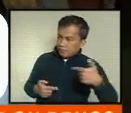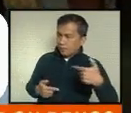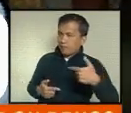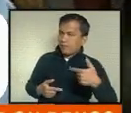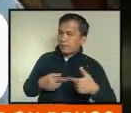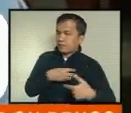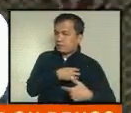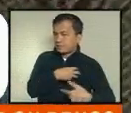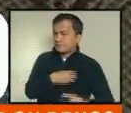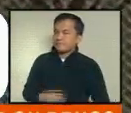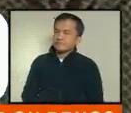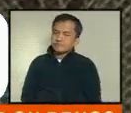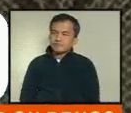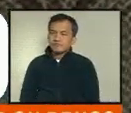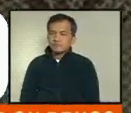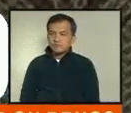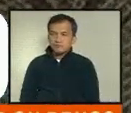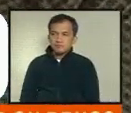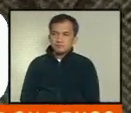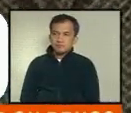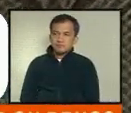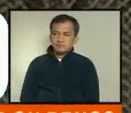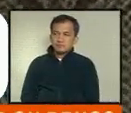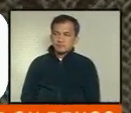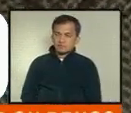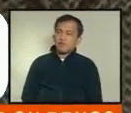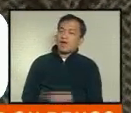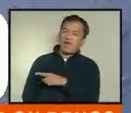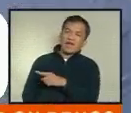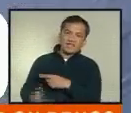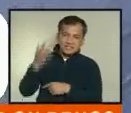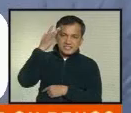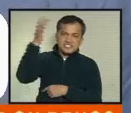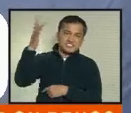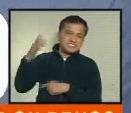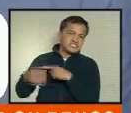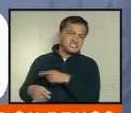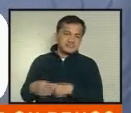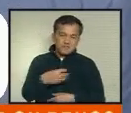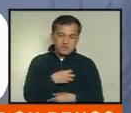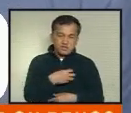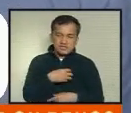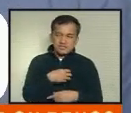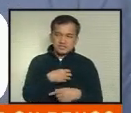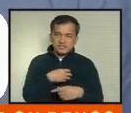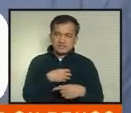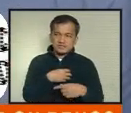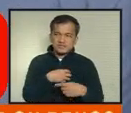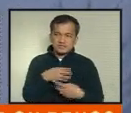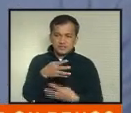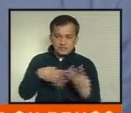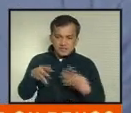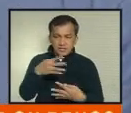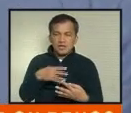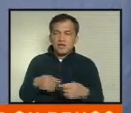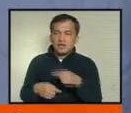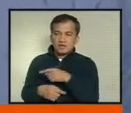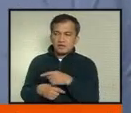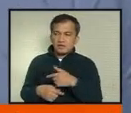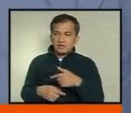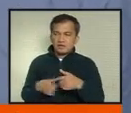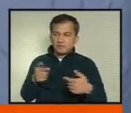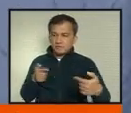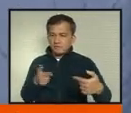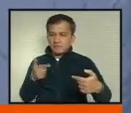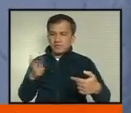ng putok ang mga otoridad. Nung nakahalata na polis yung katransaksyon nila, doon nagpaputok